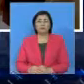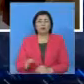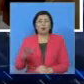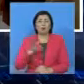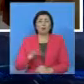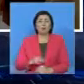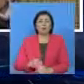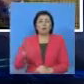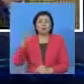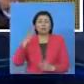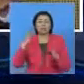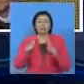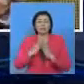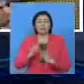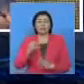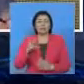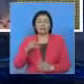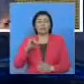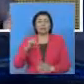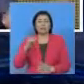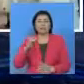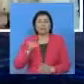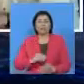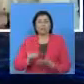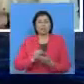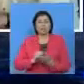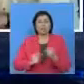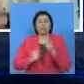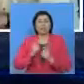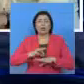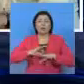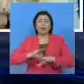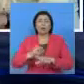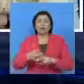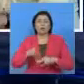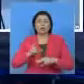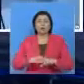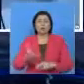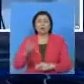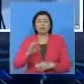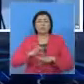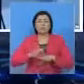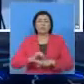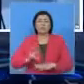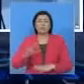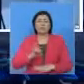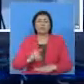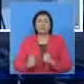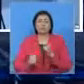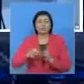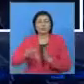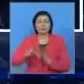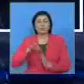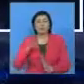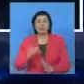Облыстық халық шығармашылығы үйінде едіге деген ерекен атты жыршылар байқауы өтті. Бұл қыркүйек айында өтетін республикалық жарыстың іріктеу